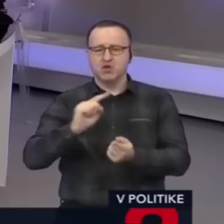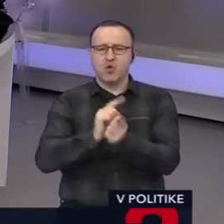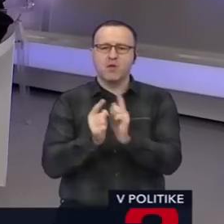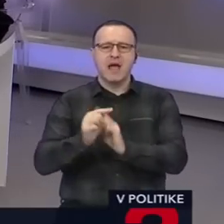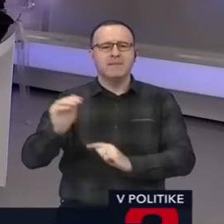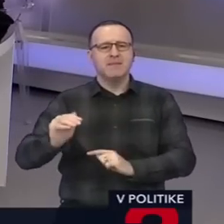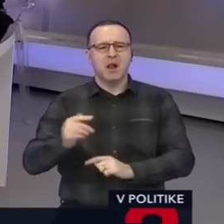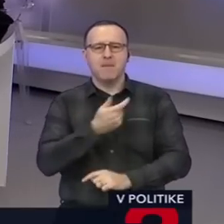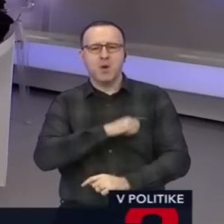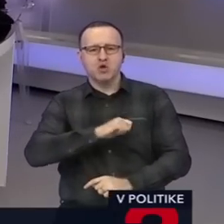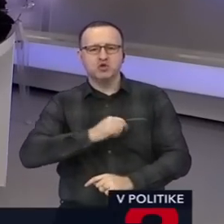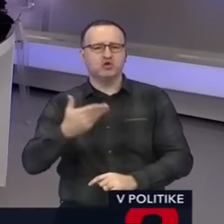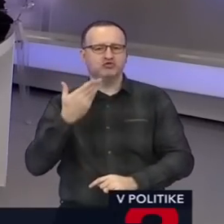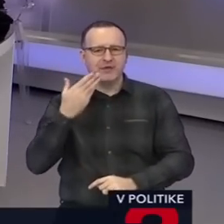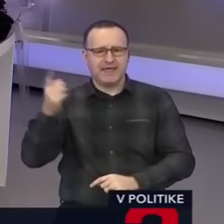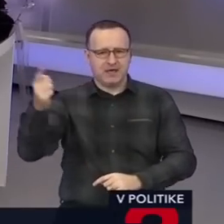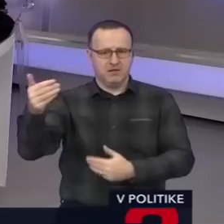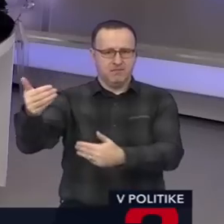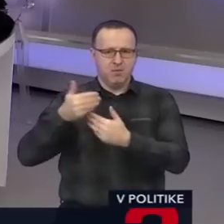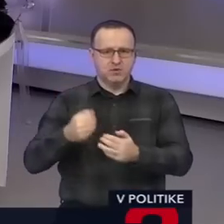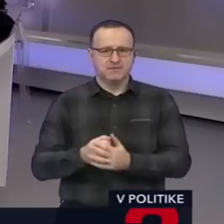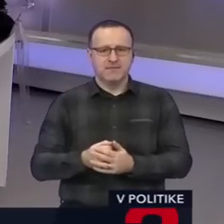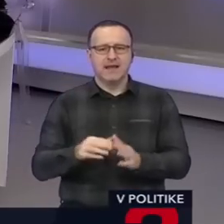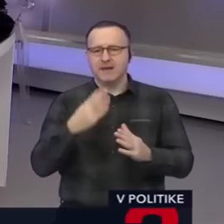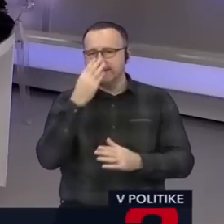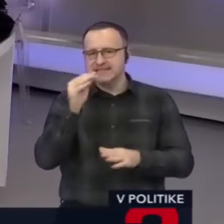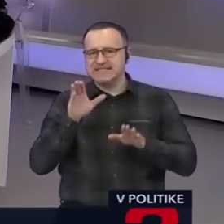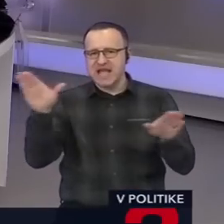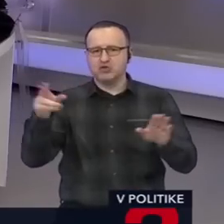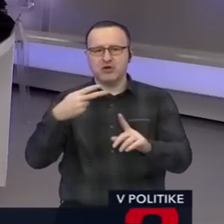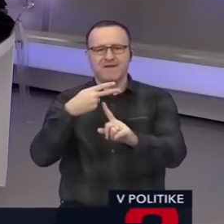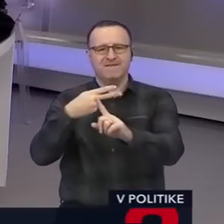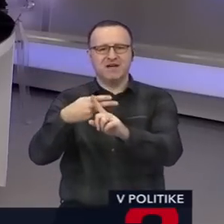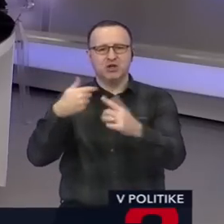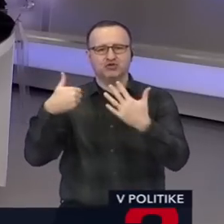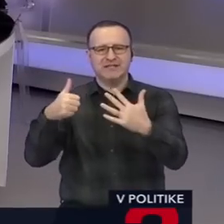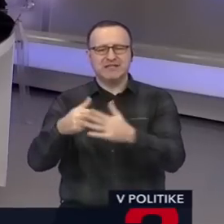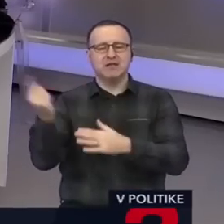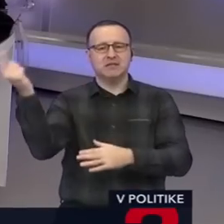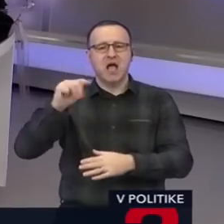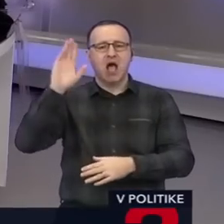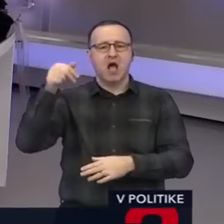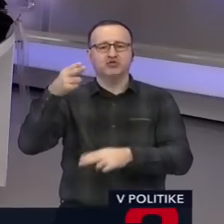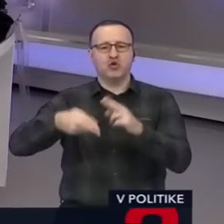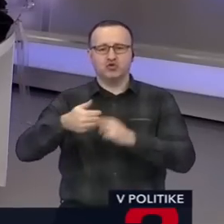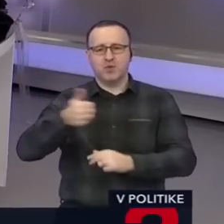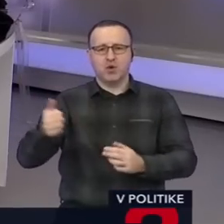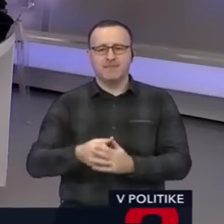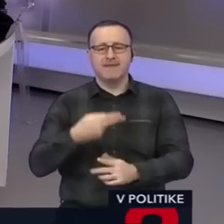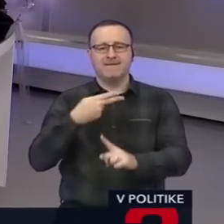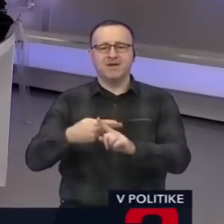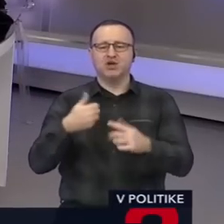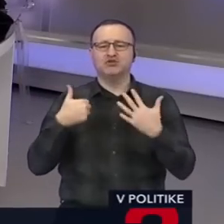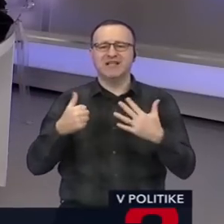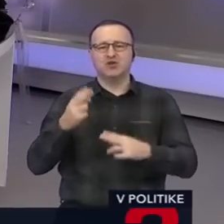a Českom, ano. Ak sa nemýlim. A F-16 ste hovorili, že prídu až koncom roka. F-16 budú hotové